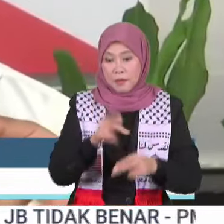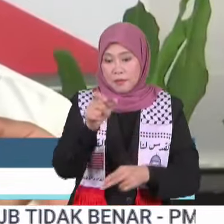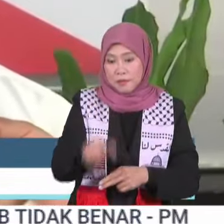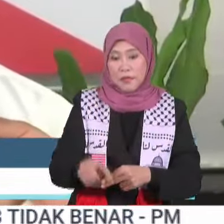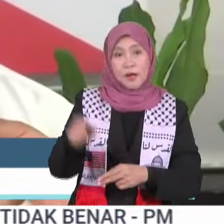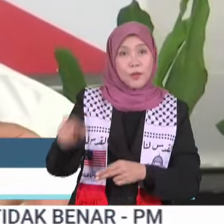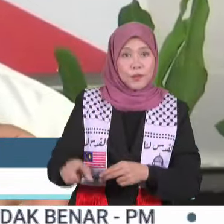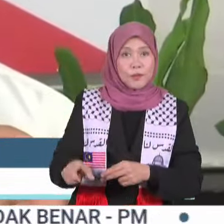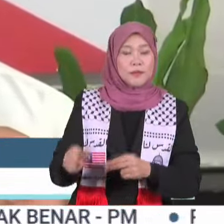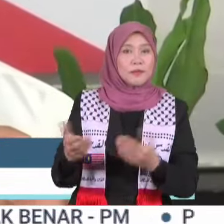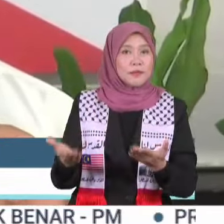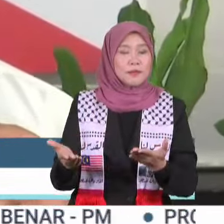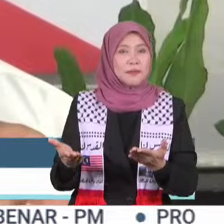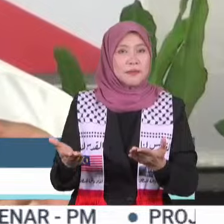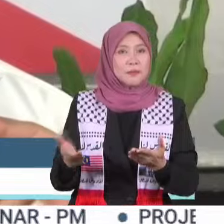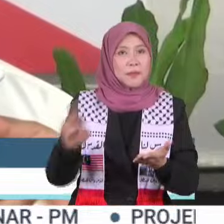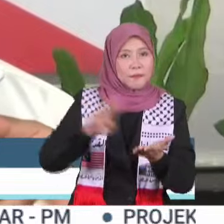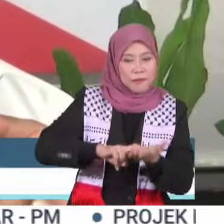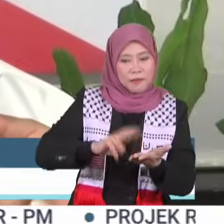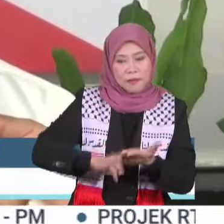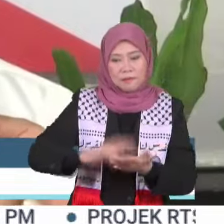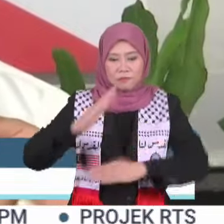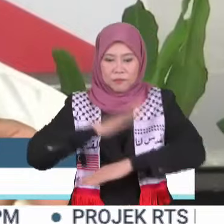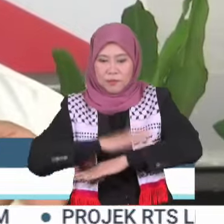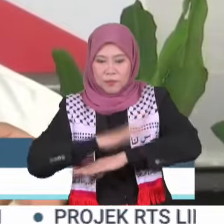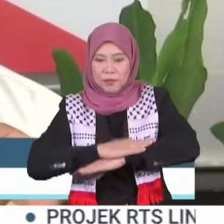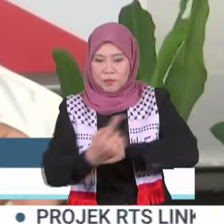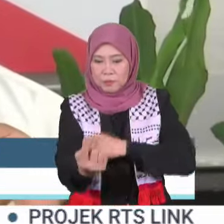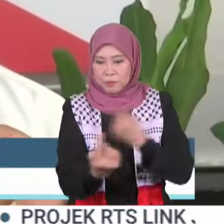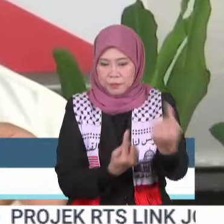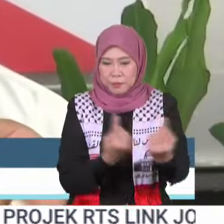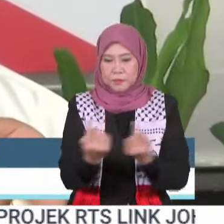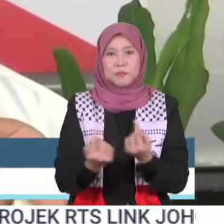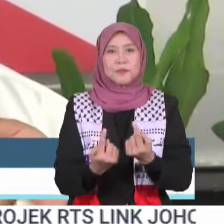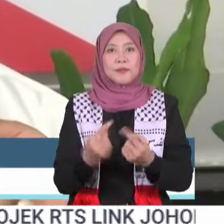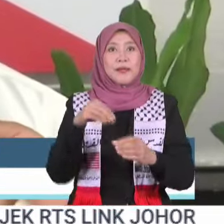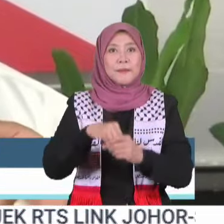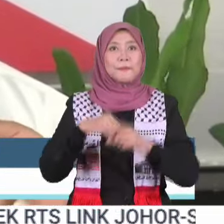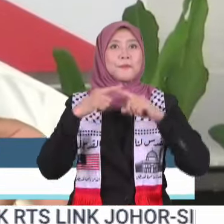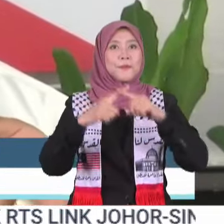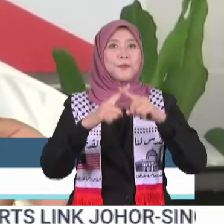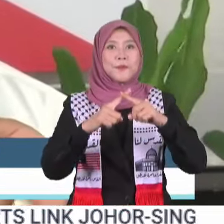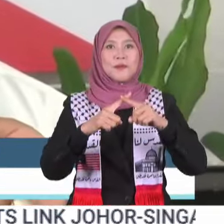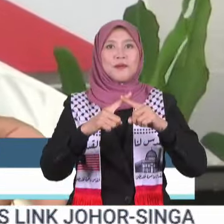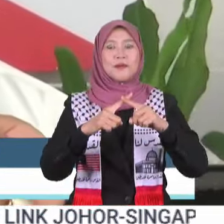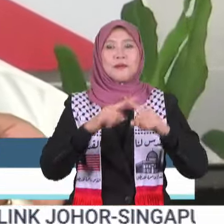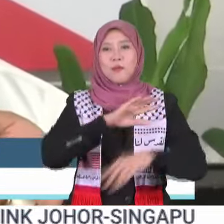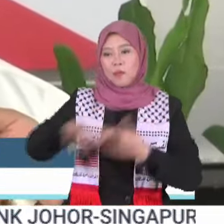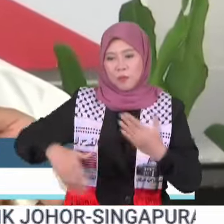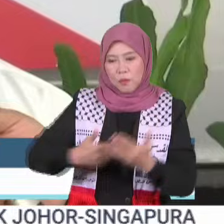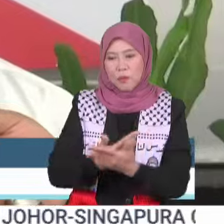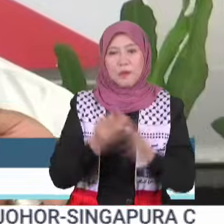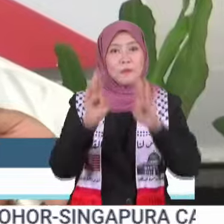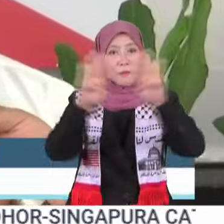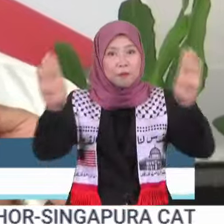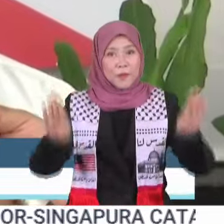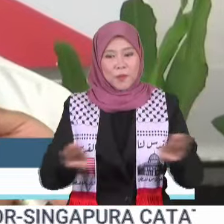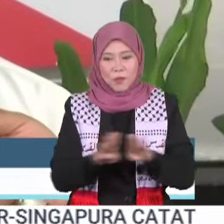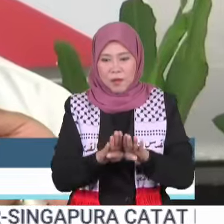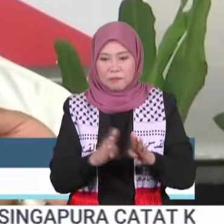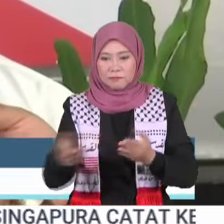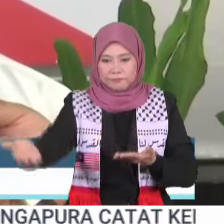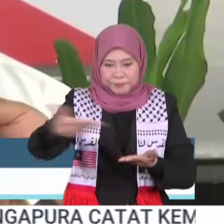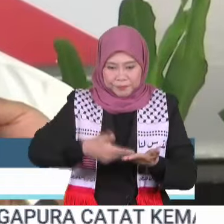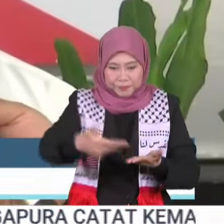calon, dari segi pendaftaran untuk penamaan calon di dalam Dewan, supaya semua borang-borang dapat kita terima